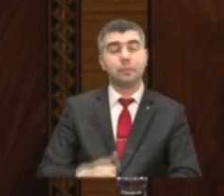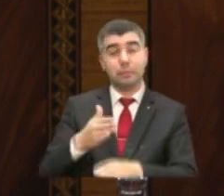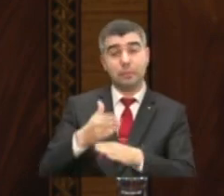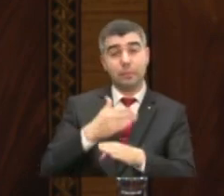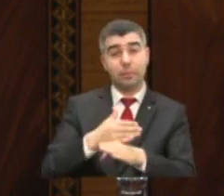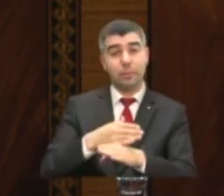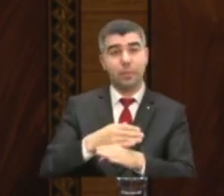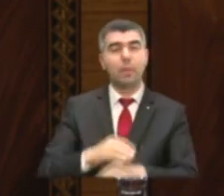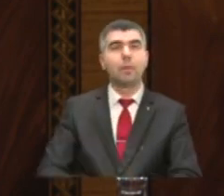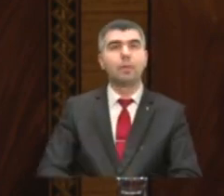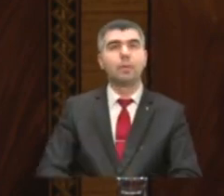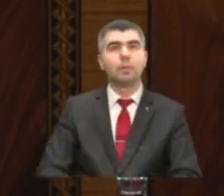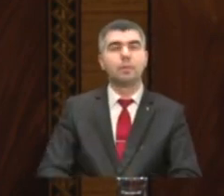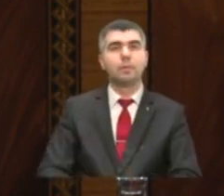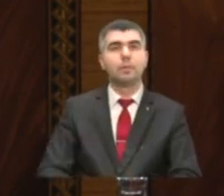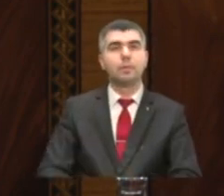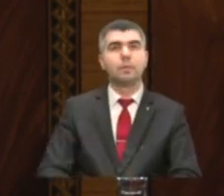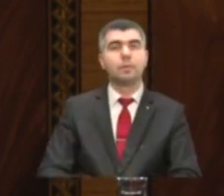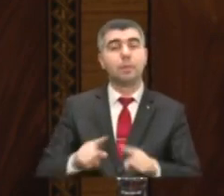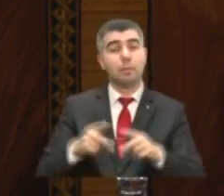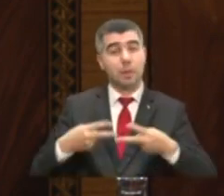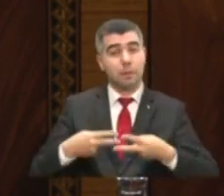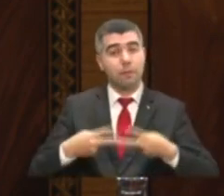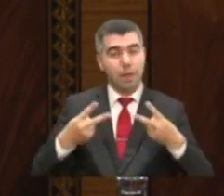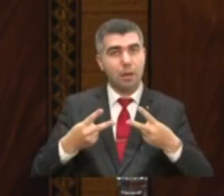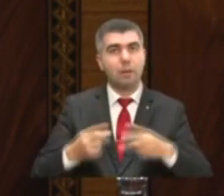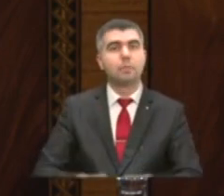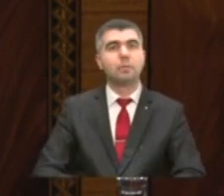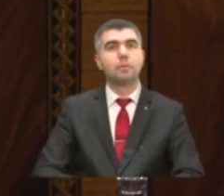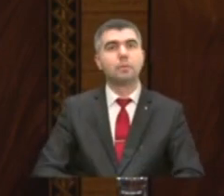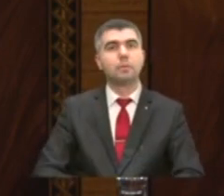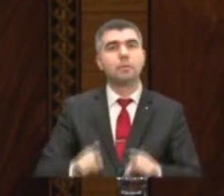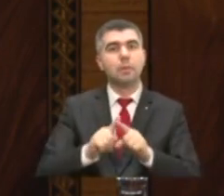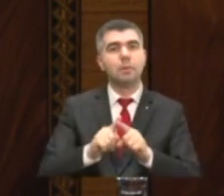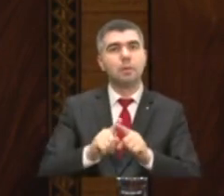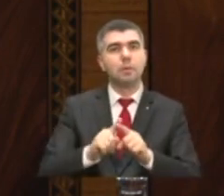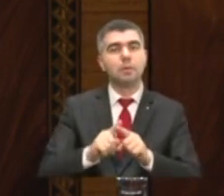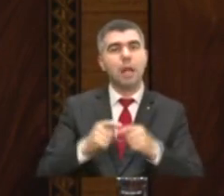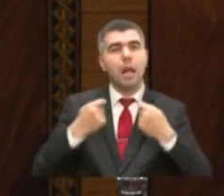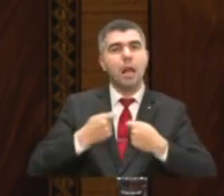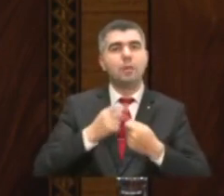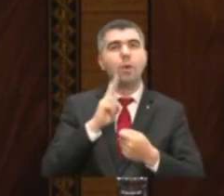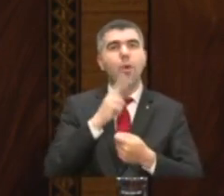نبدأ المداخلة لابد أن أفتح قوس حول تصريح السيد رئيس الحكومة